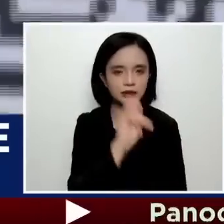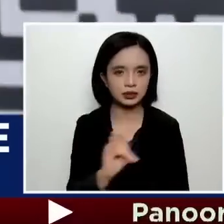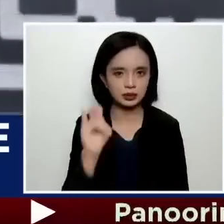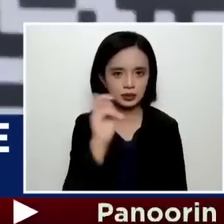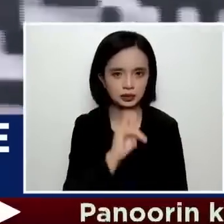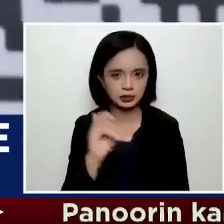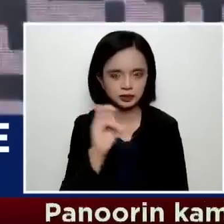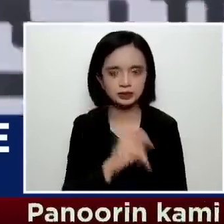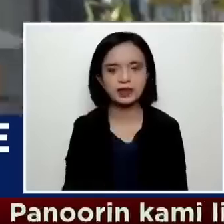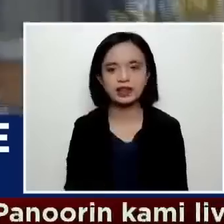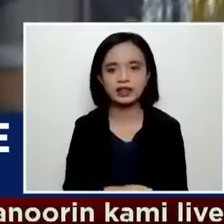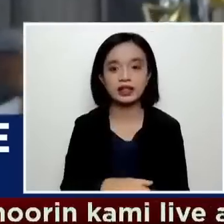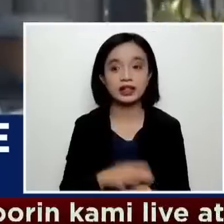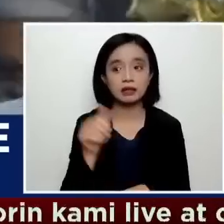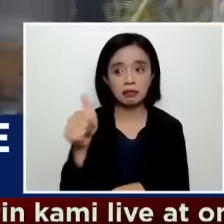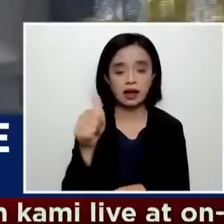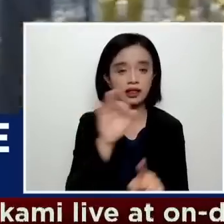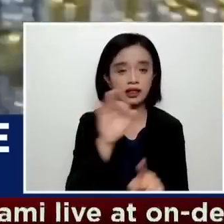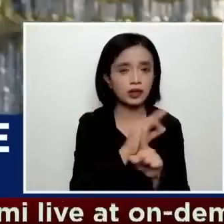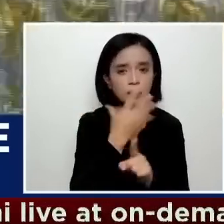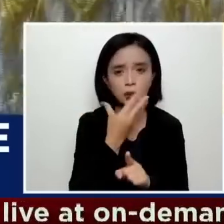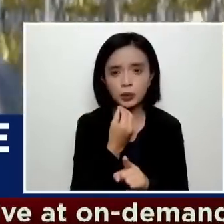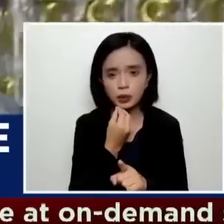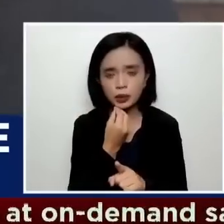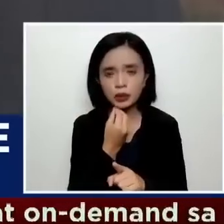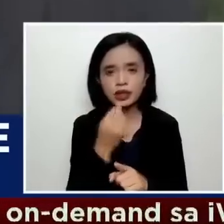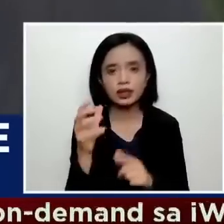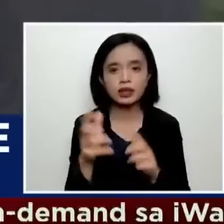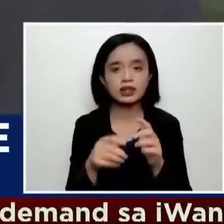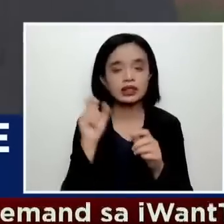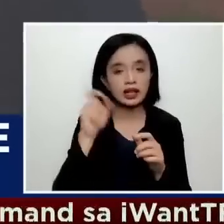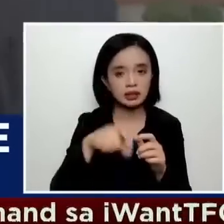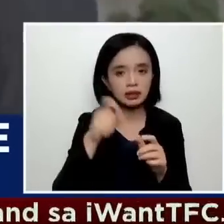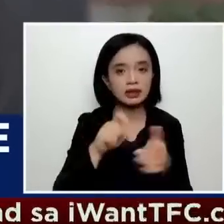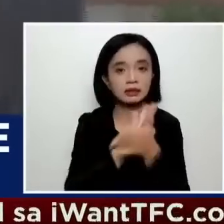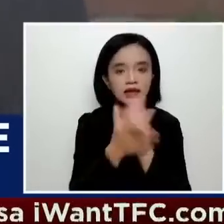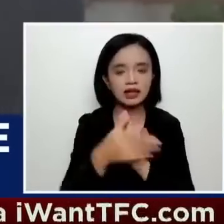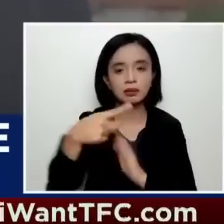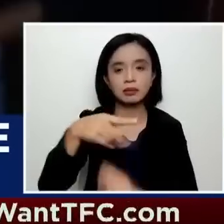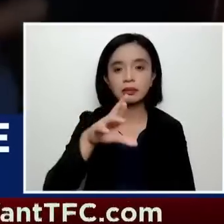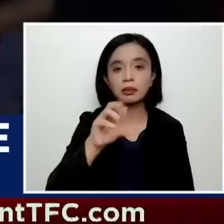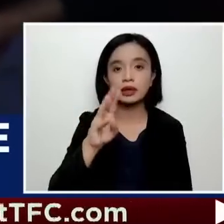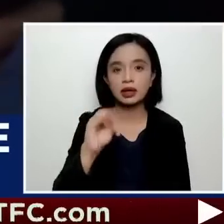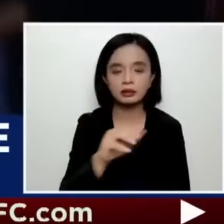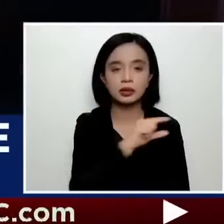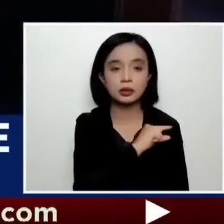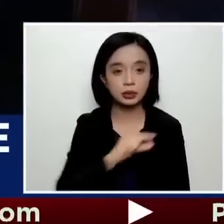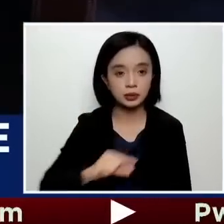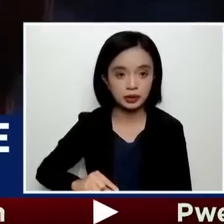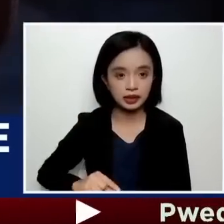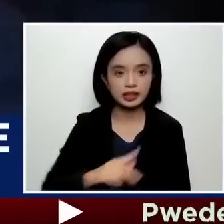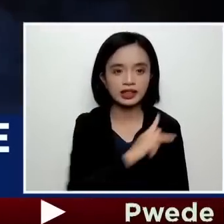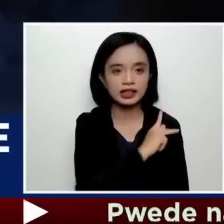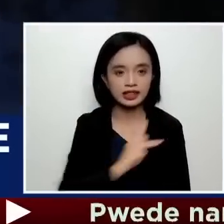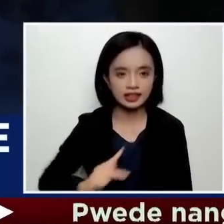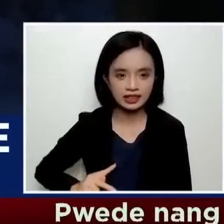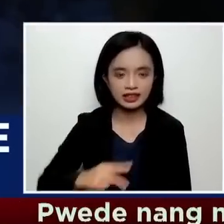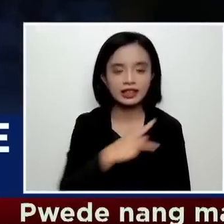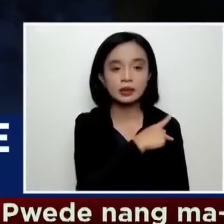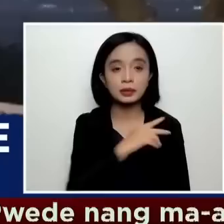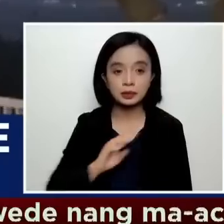Nasa fans naman ang desisyon kung sino para sa kanila ang karapat-dapat na maging prom king, prom queen, prom prince at